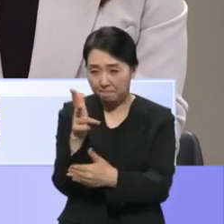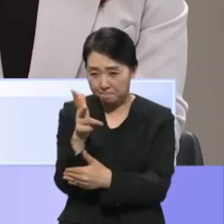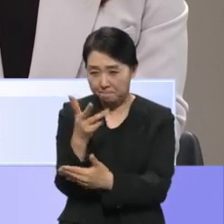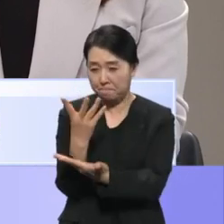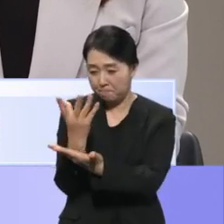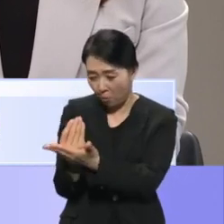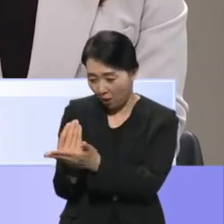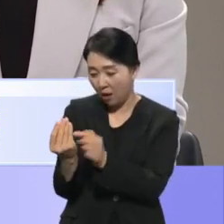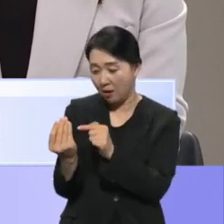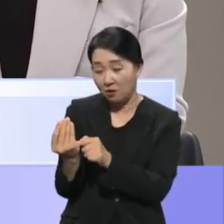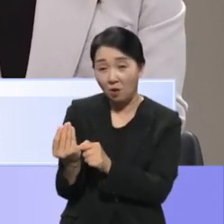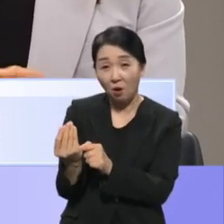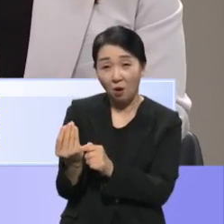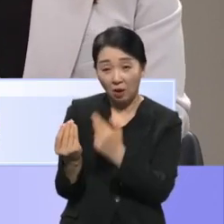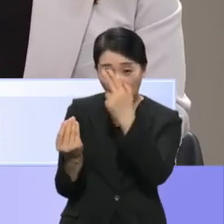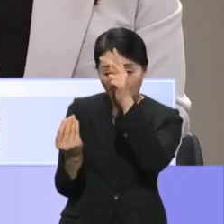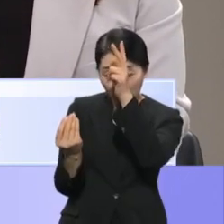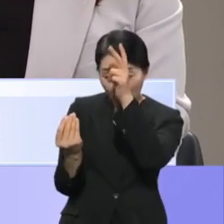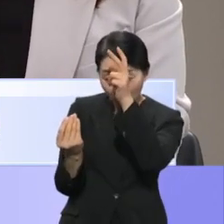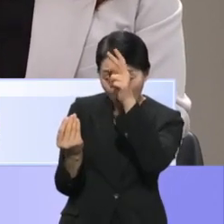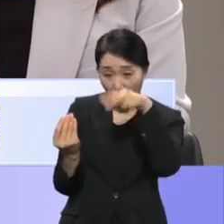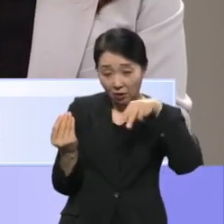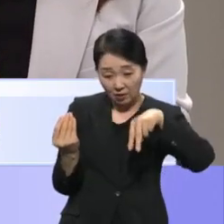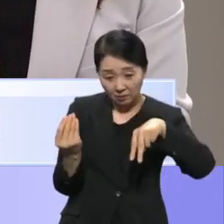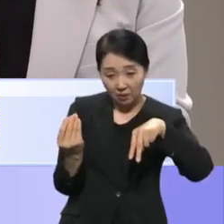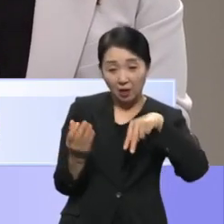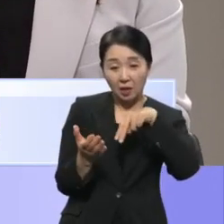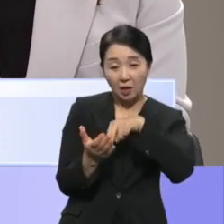의입장에서보면 ,이러한영상을녹화하고저장하는것은